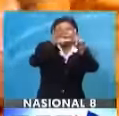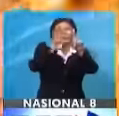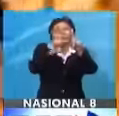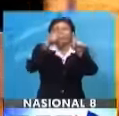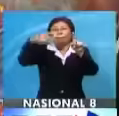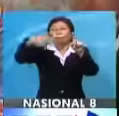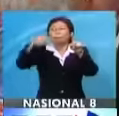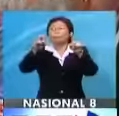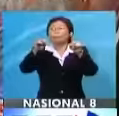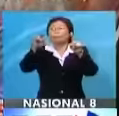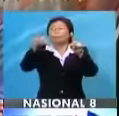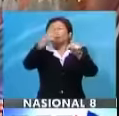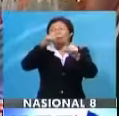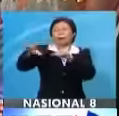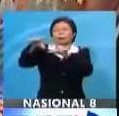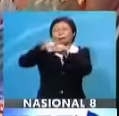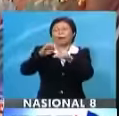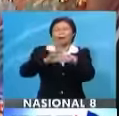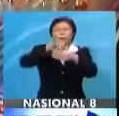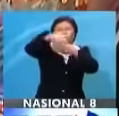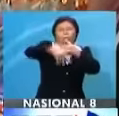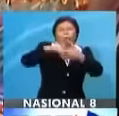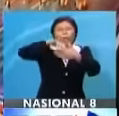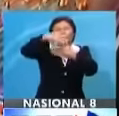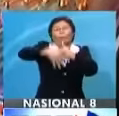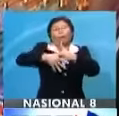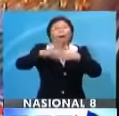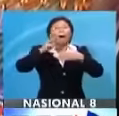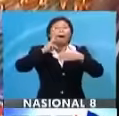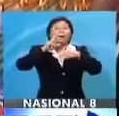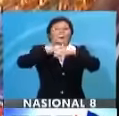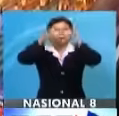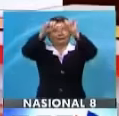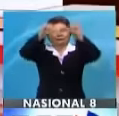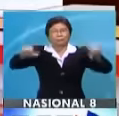£150 kerana menyebabkan limpahan air di asrama.